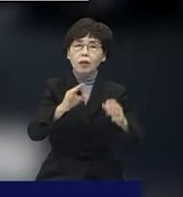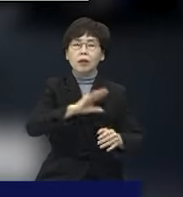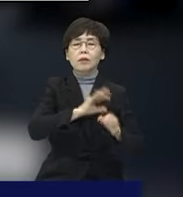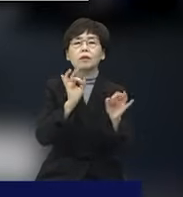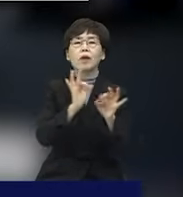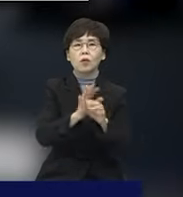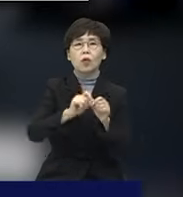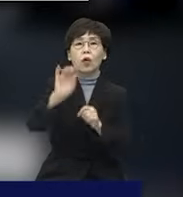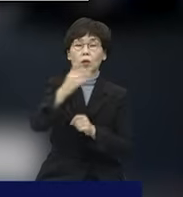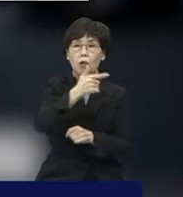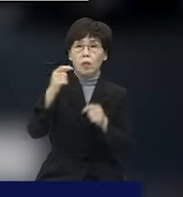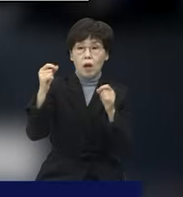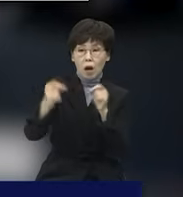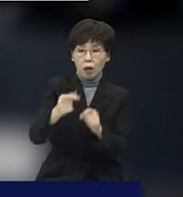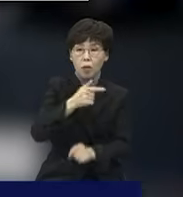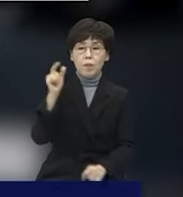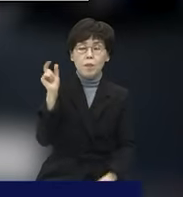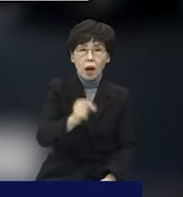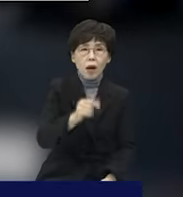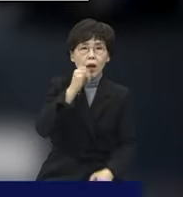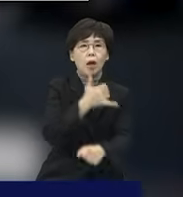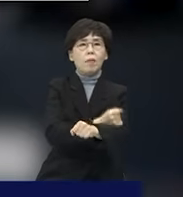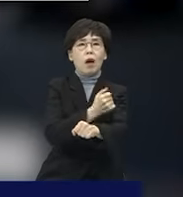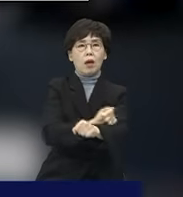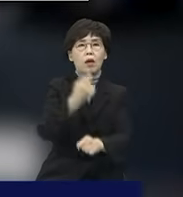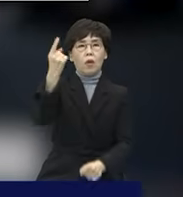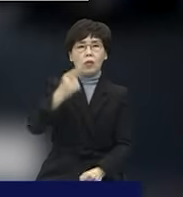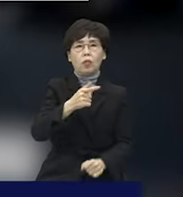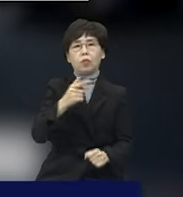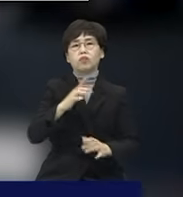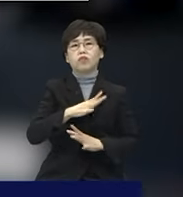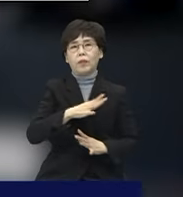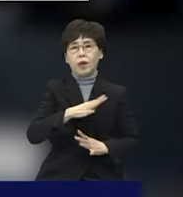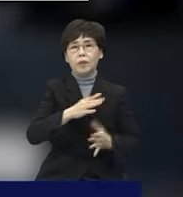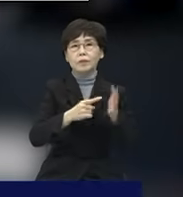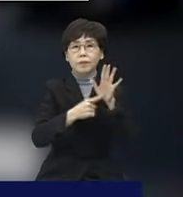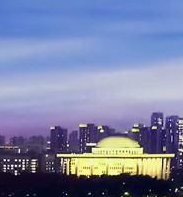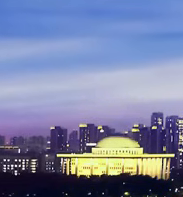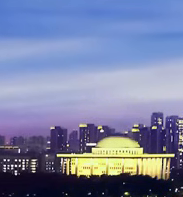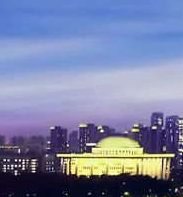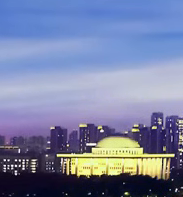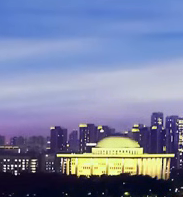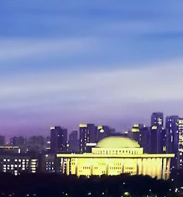가까이, 또 너무 빨리, 우리나라 마약 상황 진짜 무섭다 등의 반응을 보였습니다.